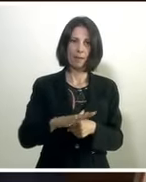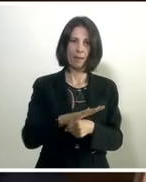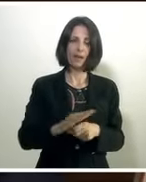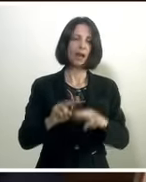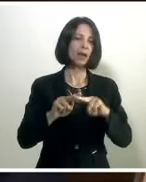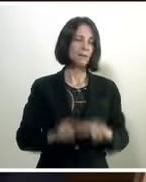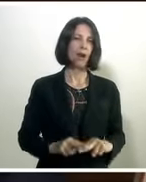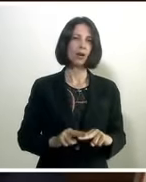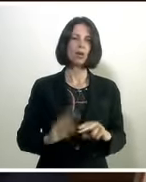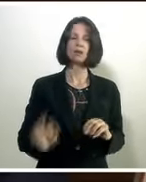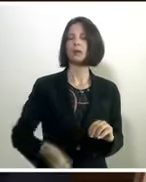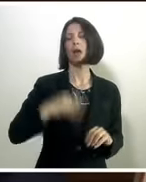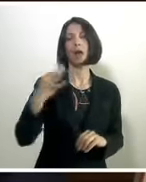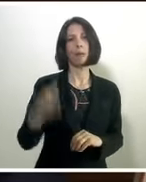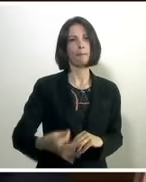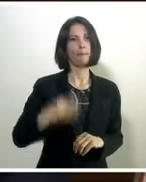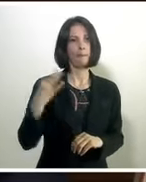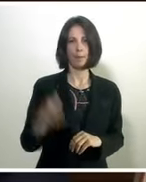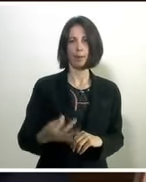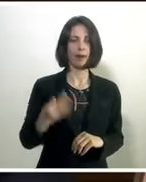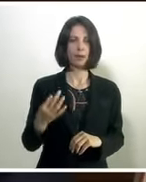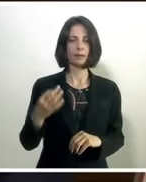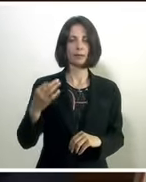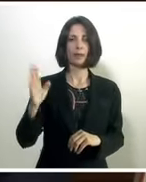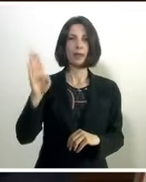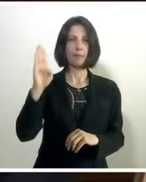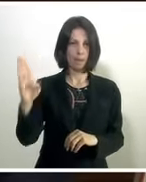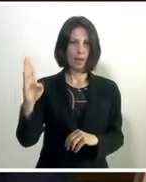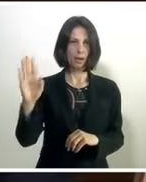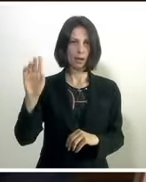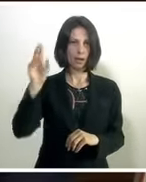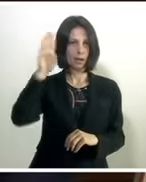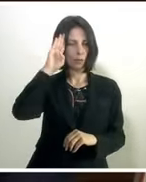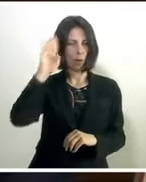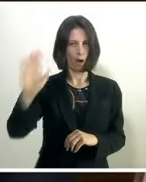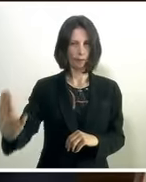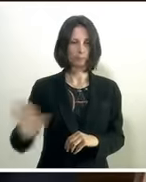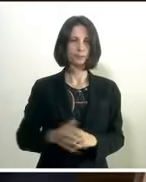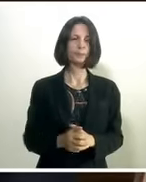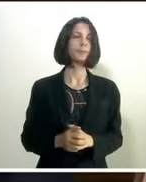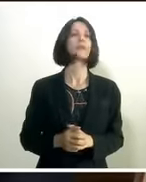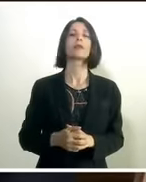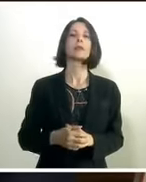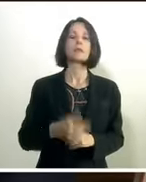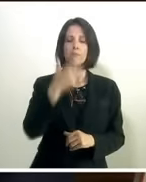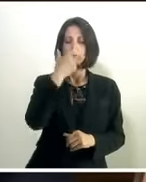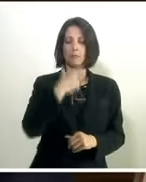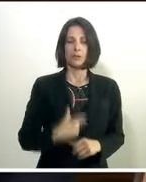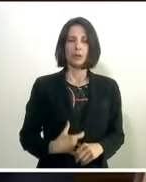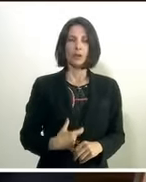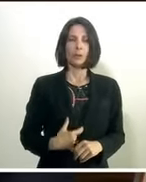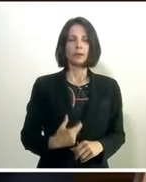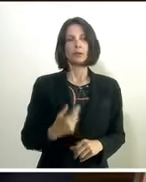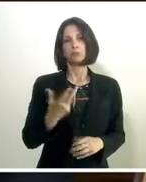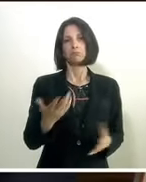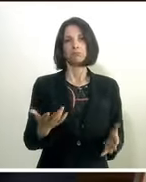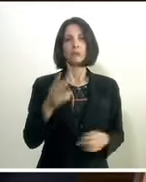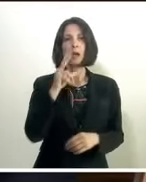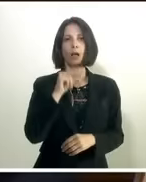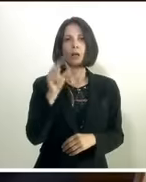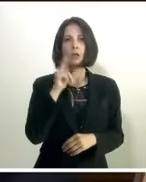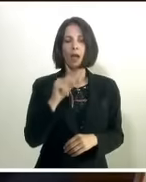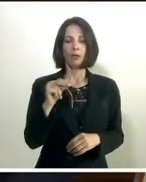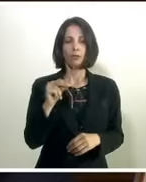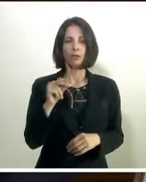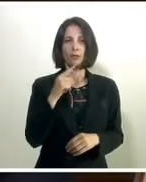dell'uomo al pari del portato delle sue origini personalmente Alla luce di quanto rapidamente tratteggiato finora con la doppia